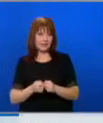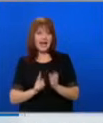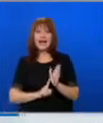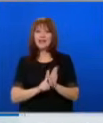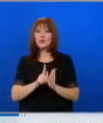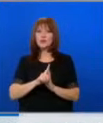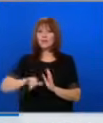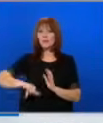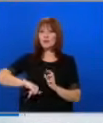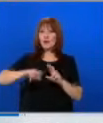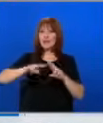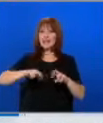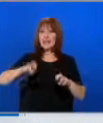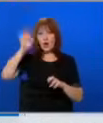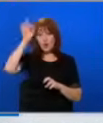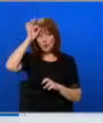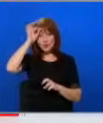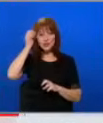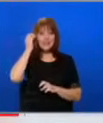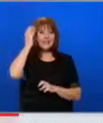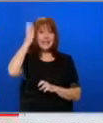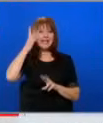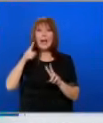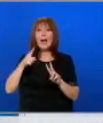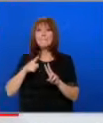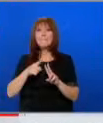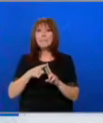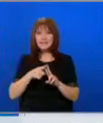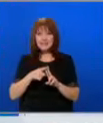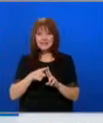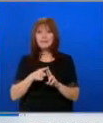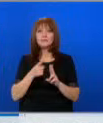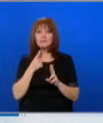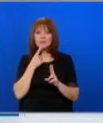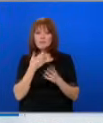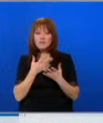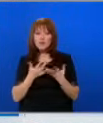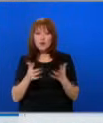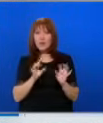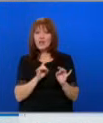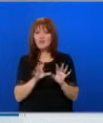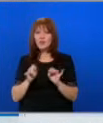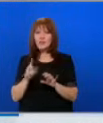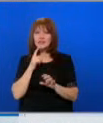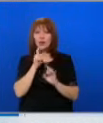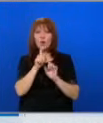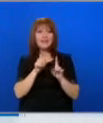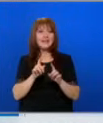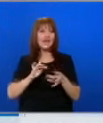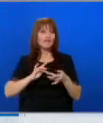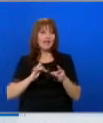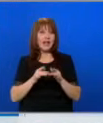Резултатите от международното изследване на ученическите знания PISA стана източник на много информации и коментари в социалните мрежи. Там